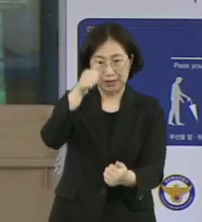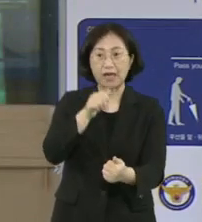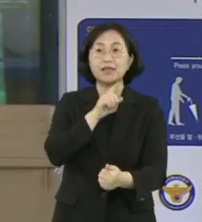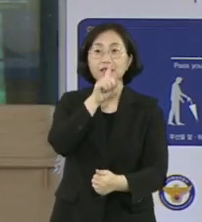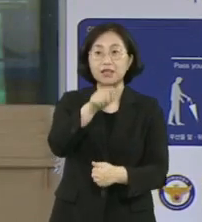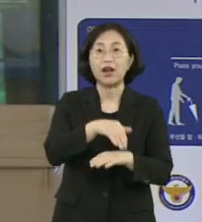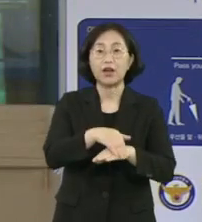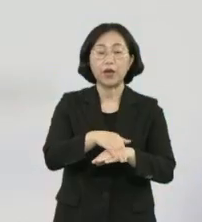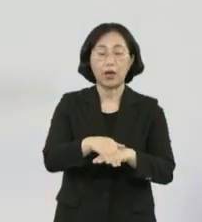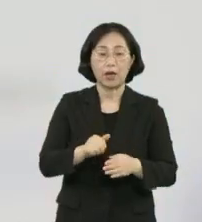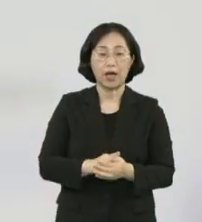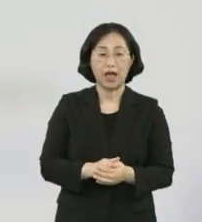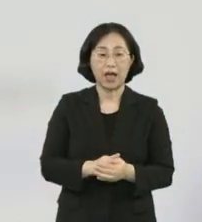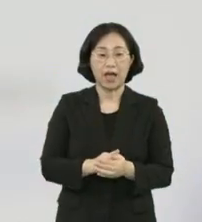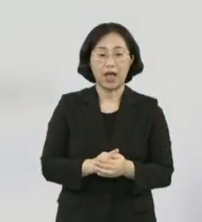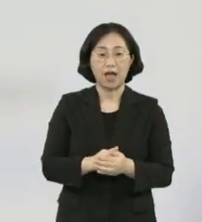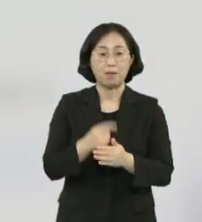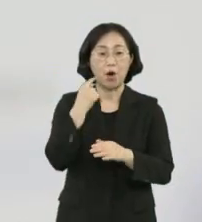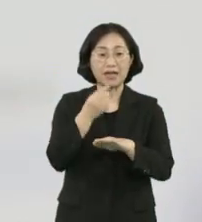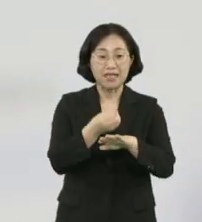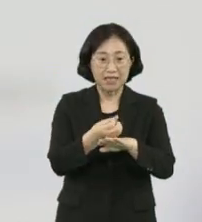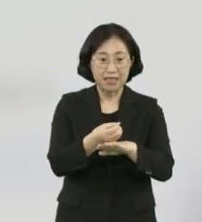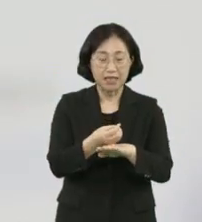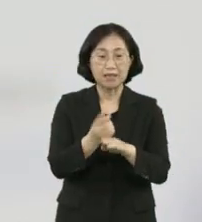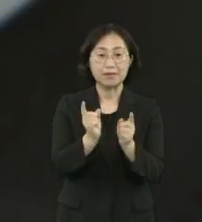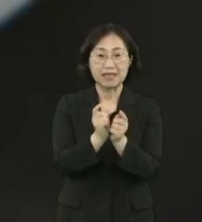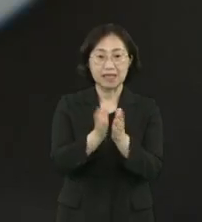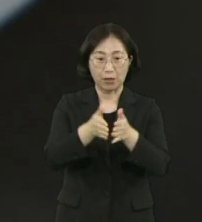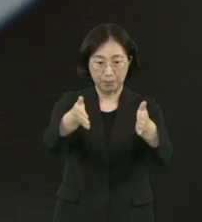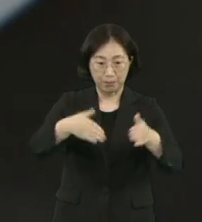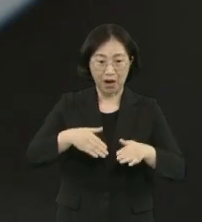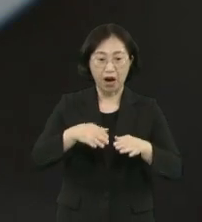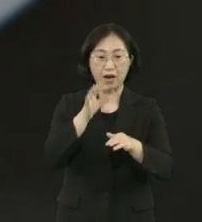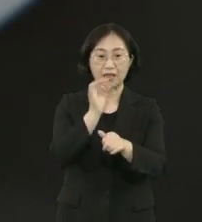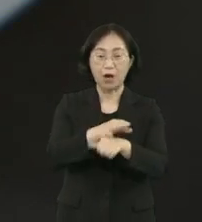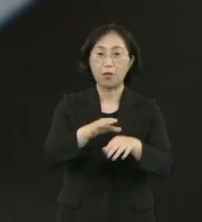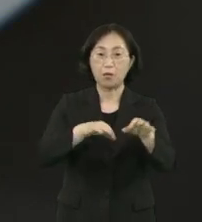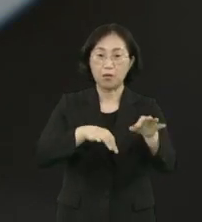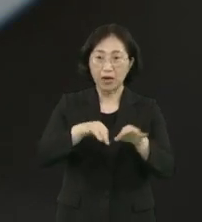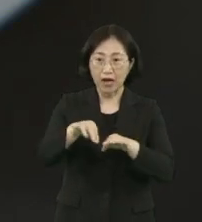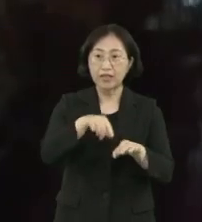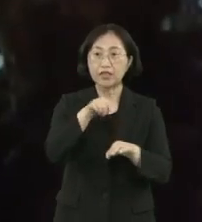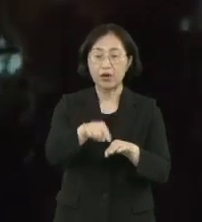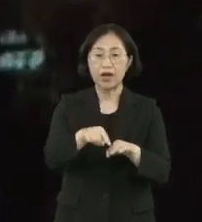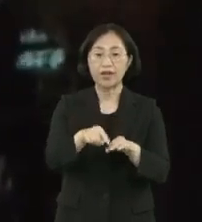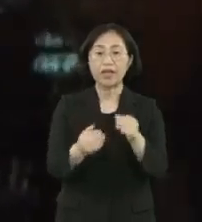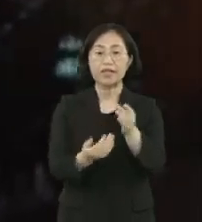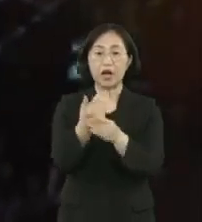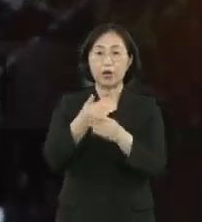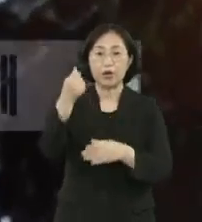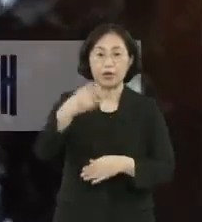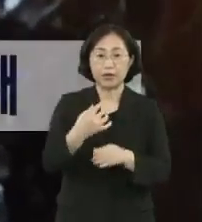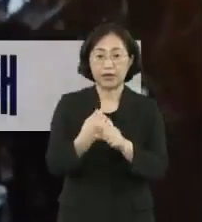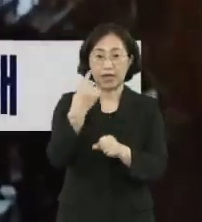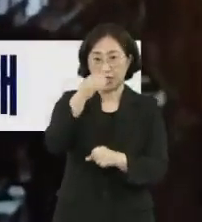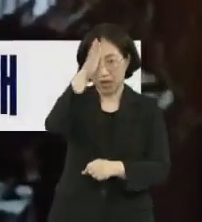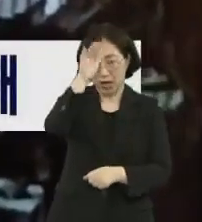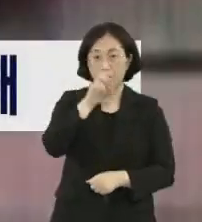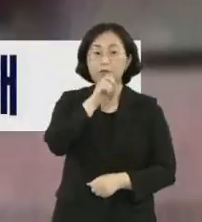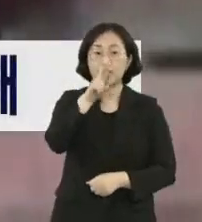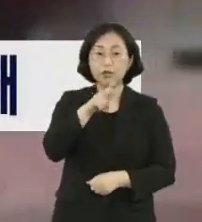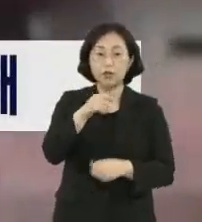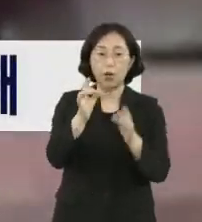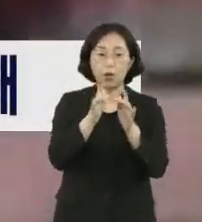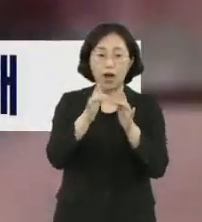계획입니다. 이처럼 금 직거래를 둘러싼 강력 사건은 지속적으로 발생하고 있습니다. 지난해에도 충남 계룡시에서